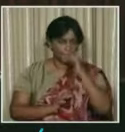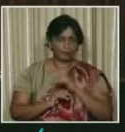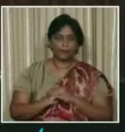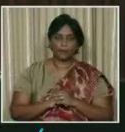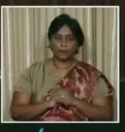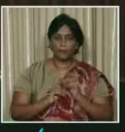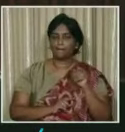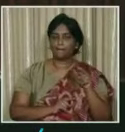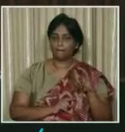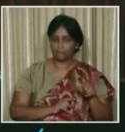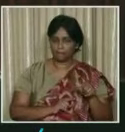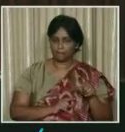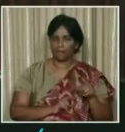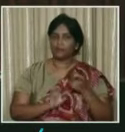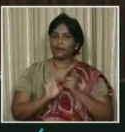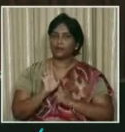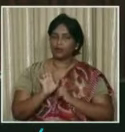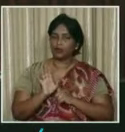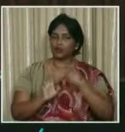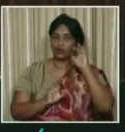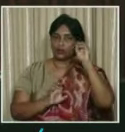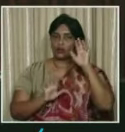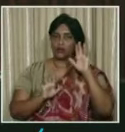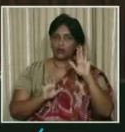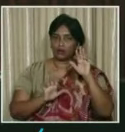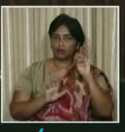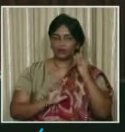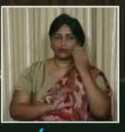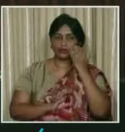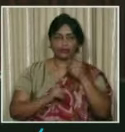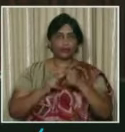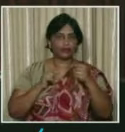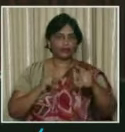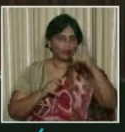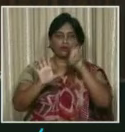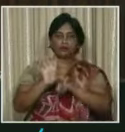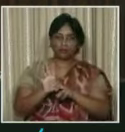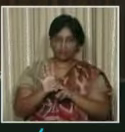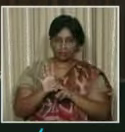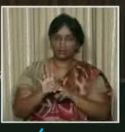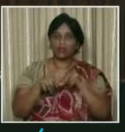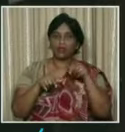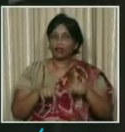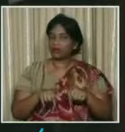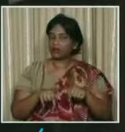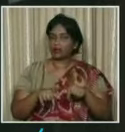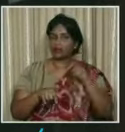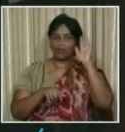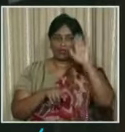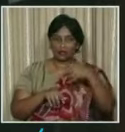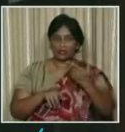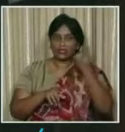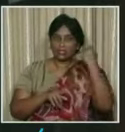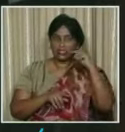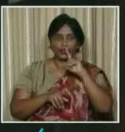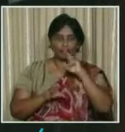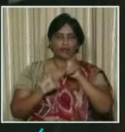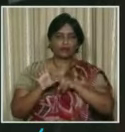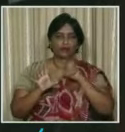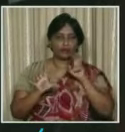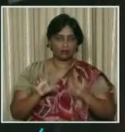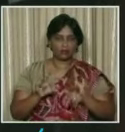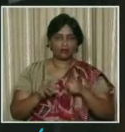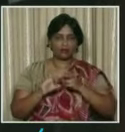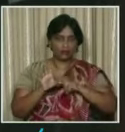මේ පාර්ලිමේන්තුවේ හැමදාම උදේ 9:00 හමාරනකොටම දකින්න අපි විපක්ෂ නායකතුමා පුටුවේ ඉඳන් ඉන්නවා. අද එතුමා නෑ. එතුමා ඊයේ කිව්වා ඉල්ලාස් වෙනවා එකයි.